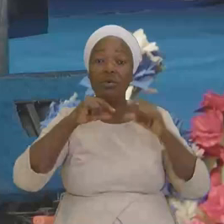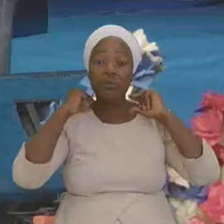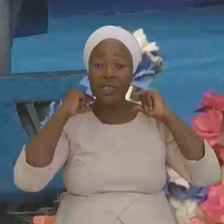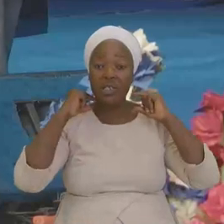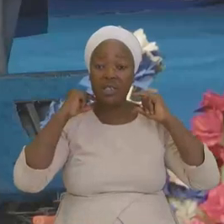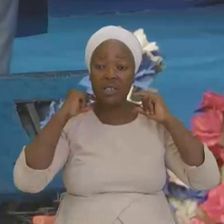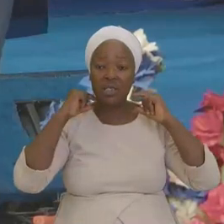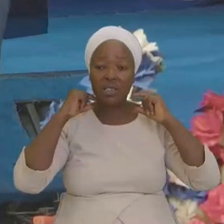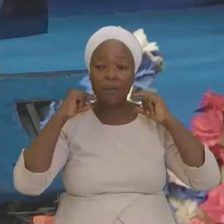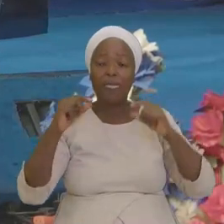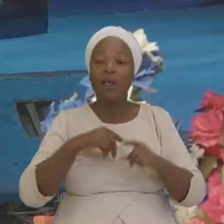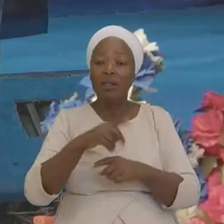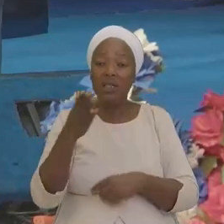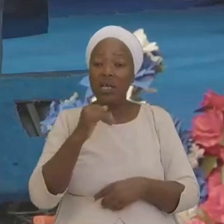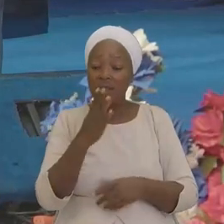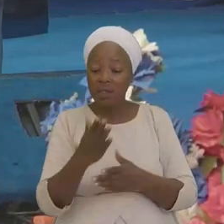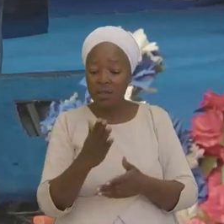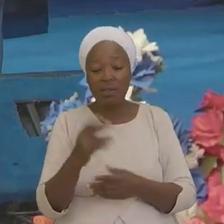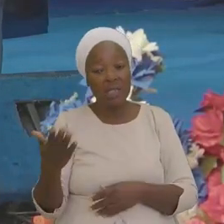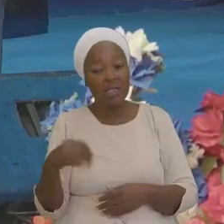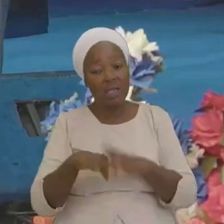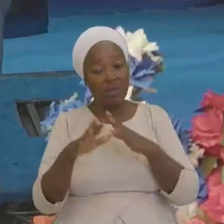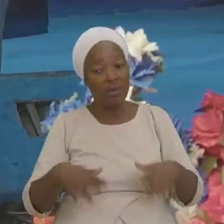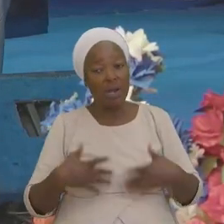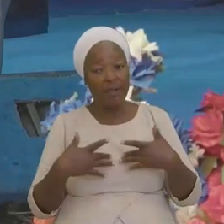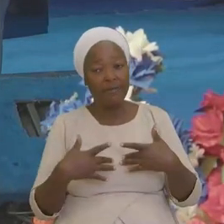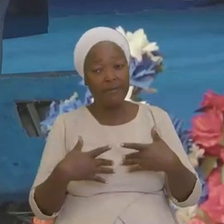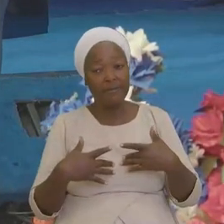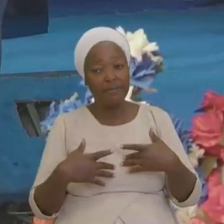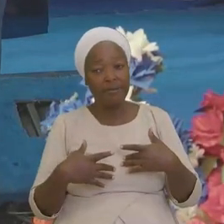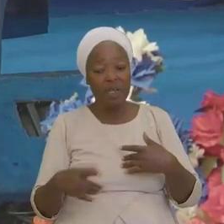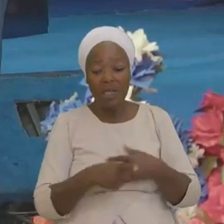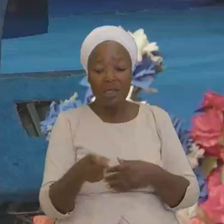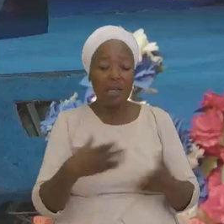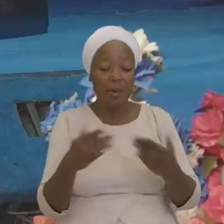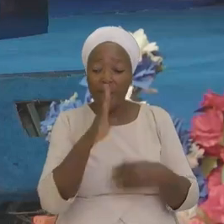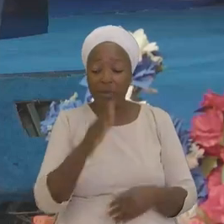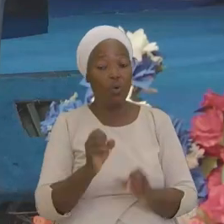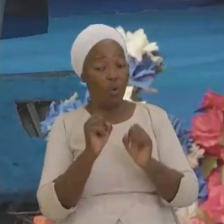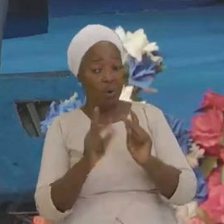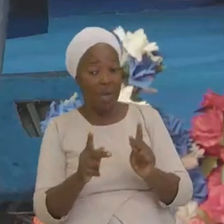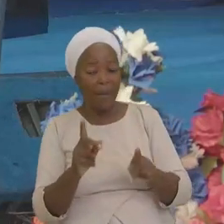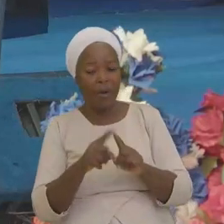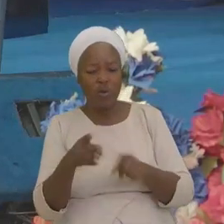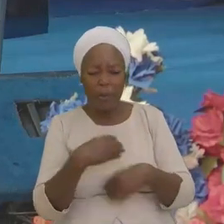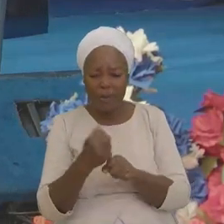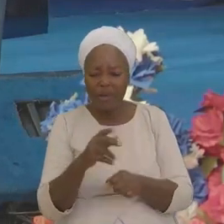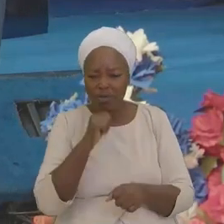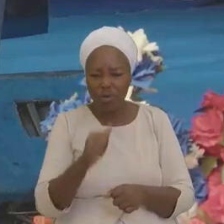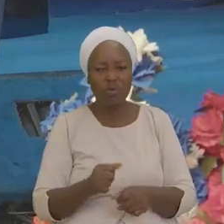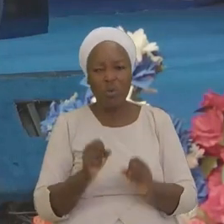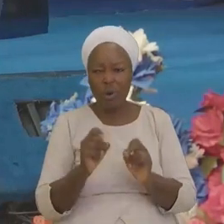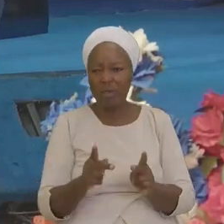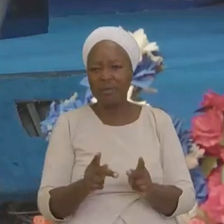Quand tu reçois Christ comme ton sacrificateur, il y a des choses dans ta vie qui peuvent